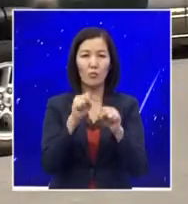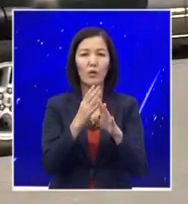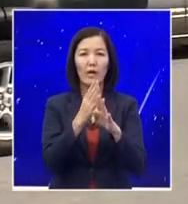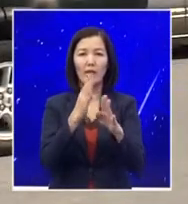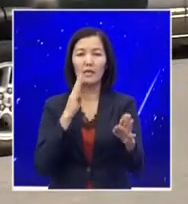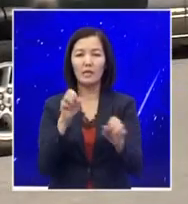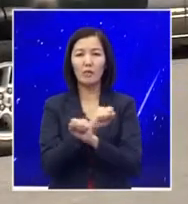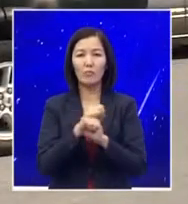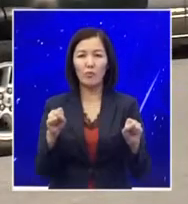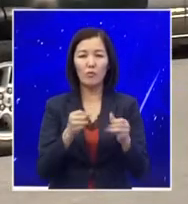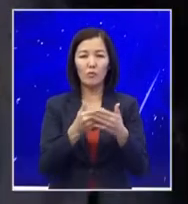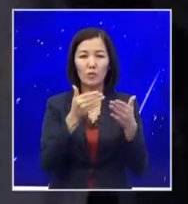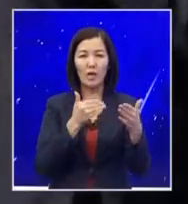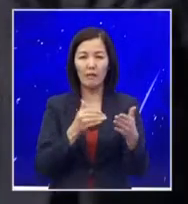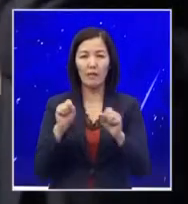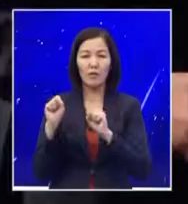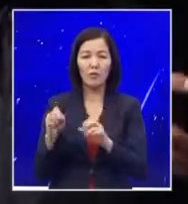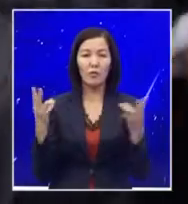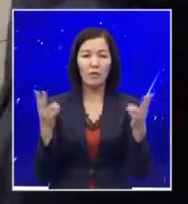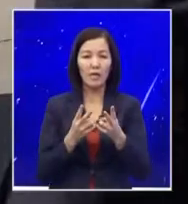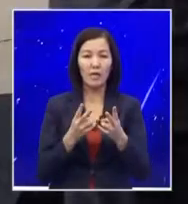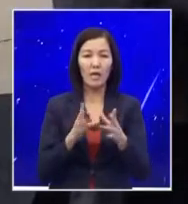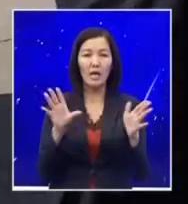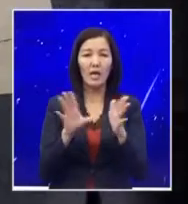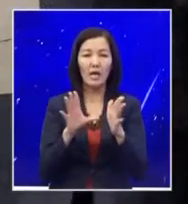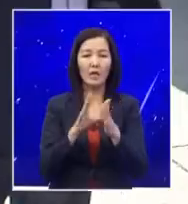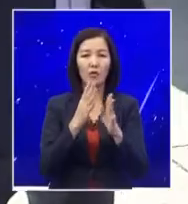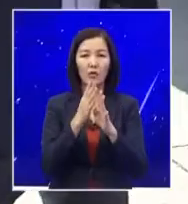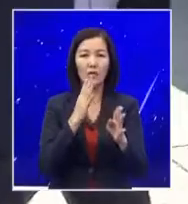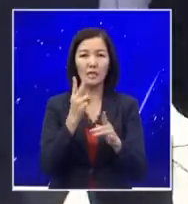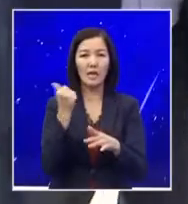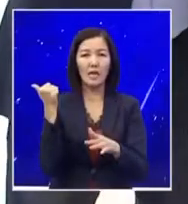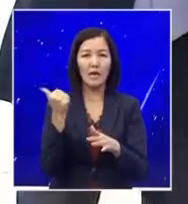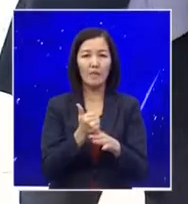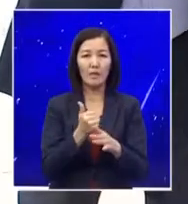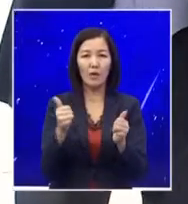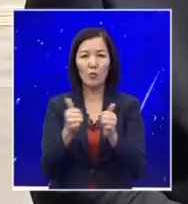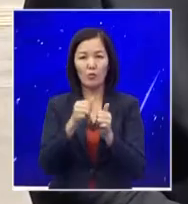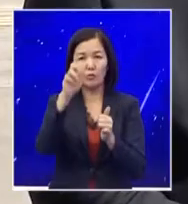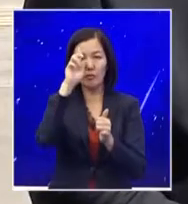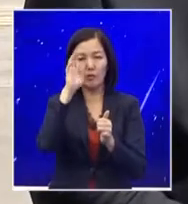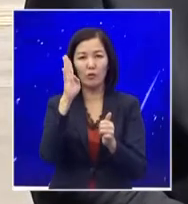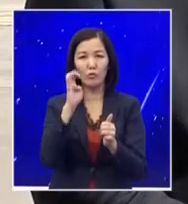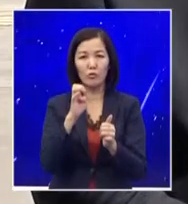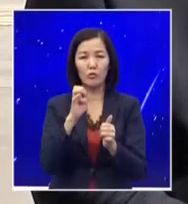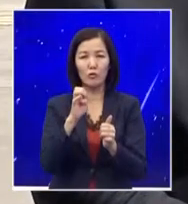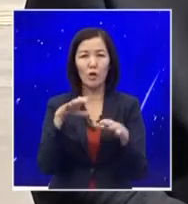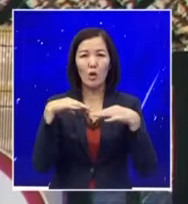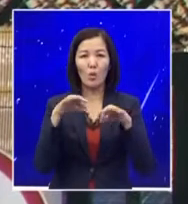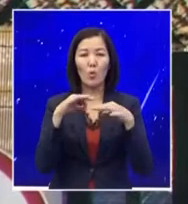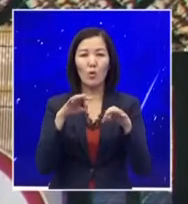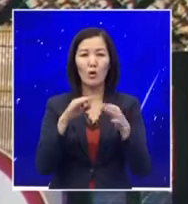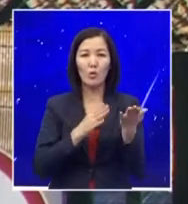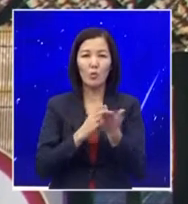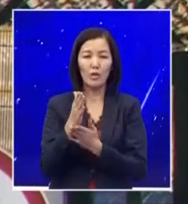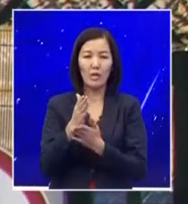кезектің болмау үшін қарастырылған шара деседі. Электронды кезекке тұрып, екі апта аралығында көрші елге 400-ге жуық көлік өтіпті.